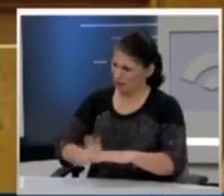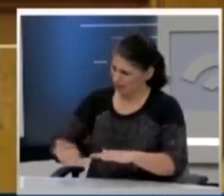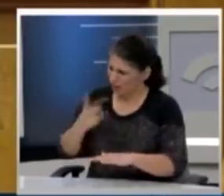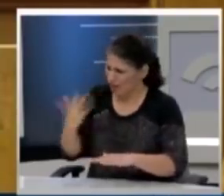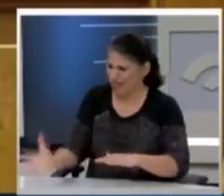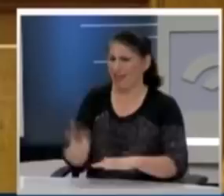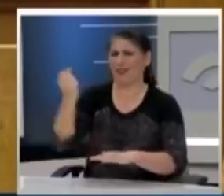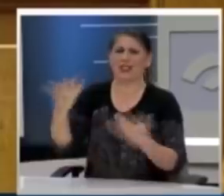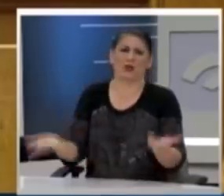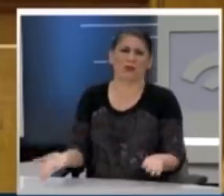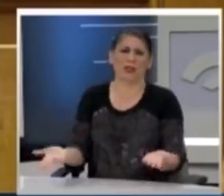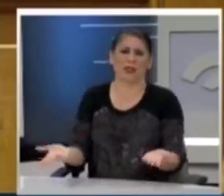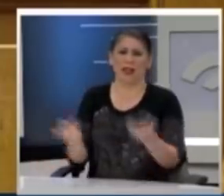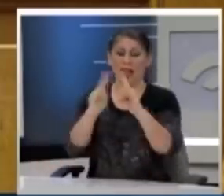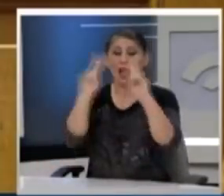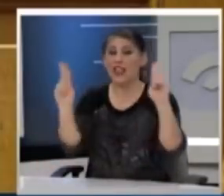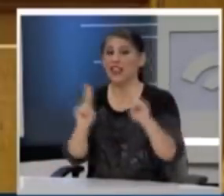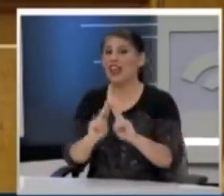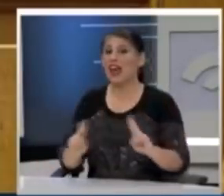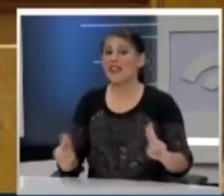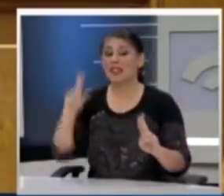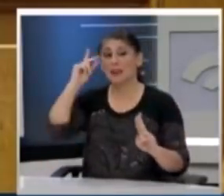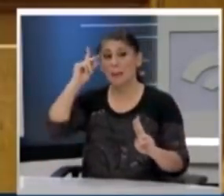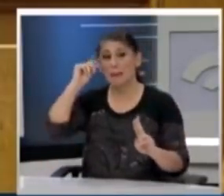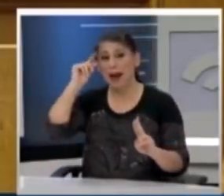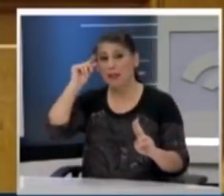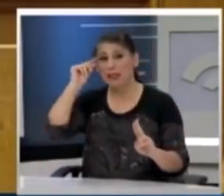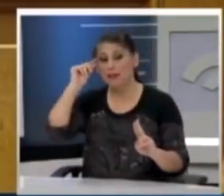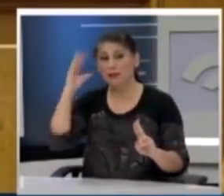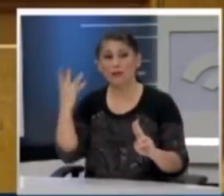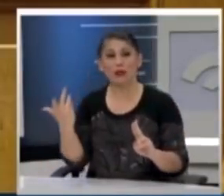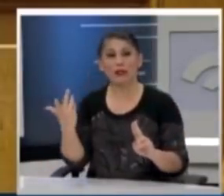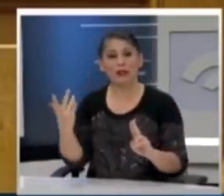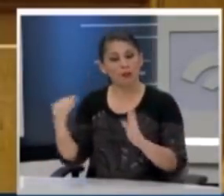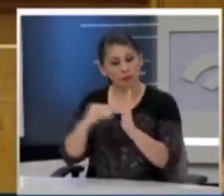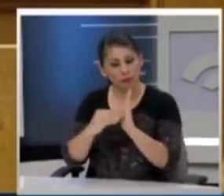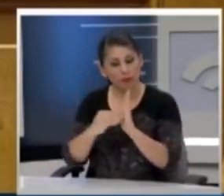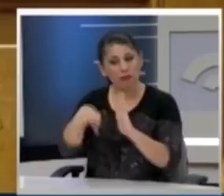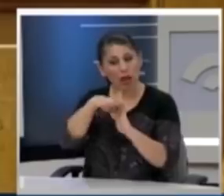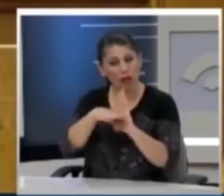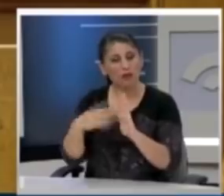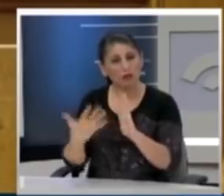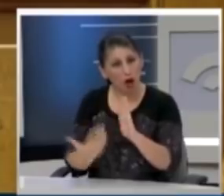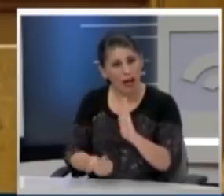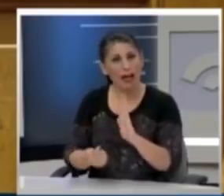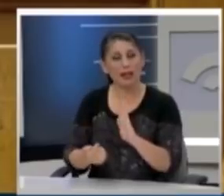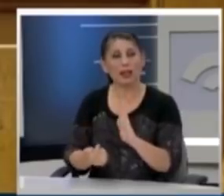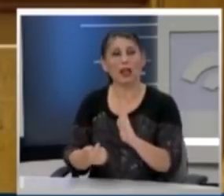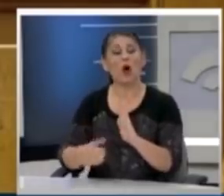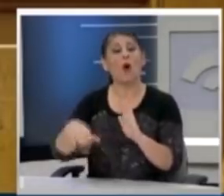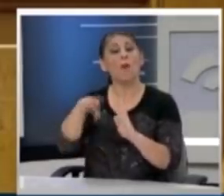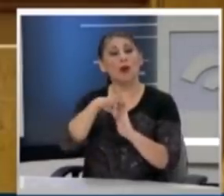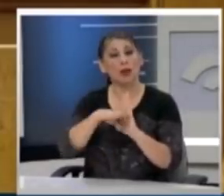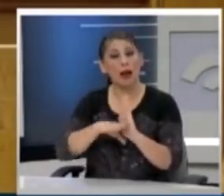βρούμε στο διεθνές πανεπιστήμιο προβλέπεται να λειτουργούν προγράμματα πρώτου κύκλου